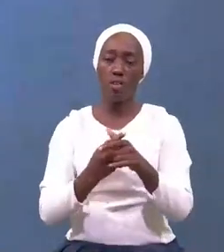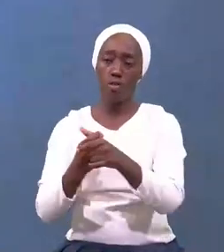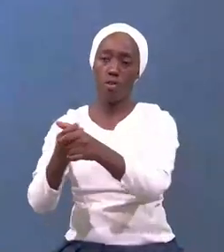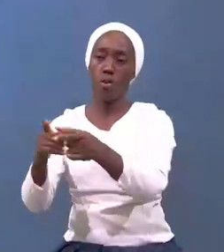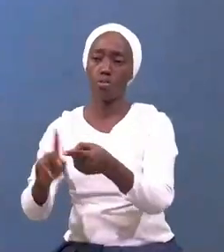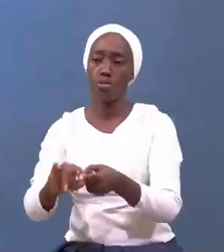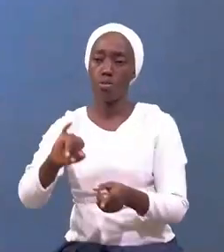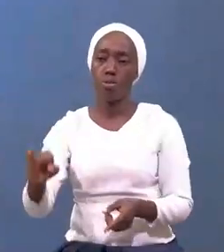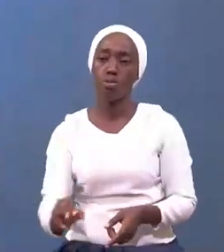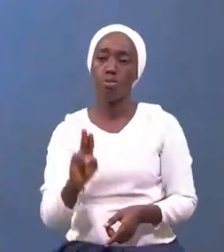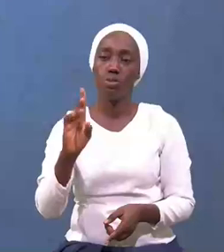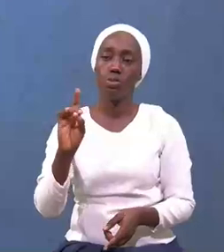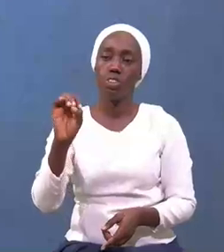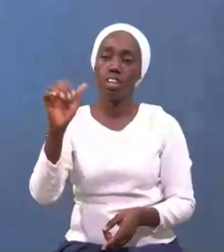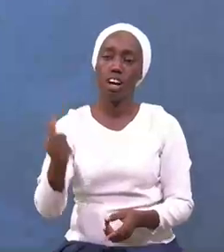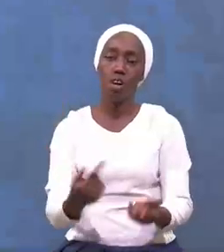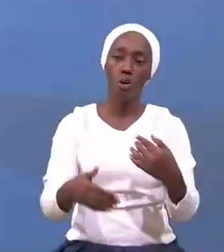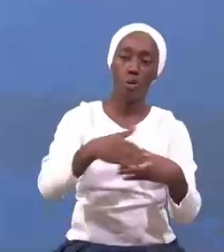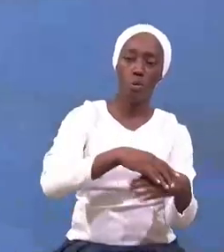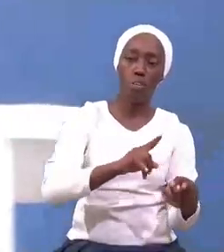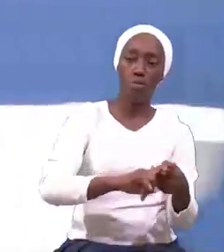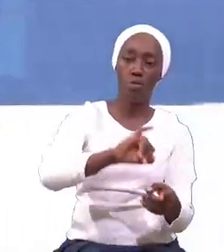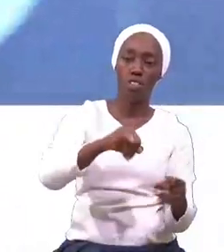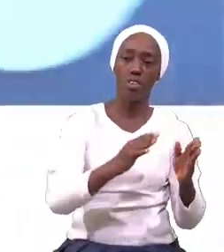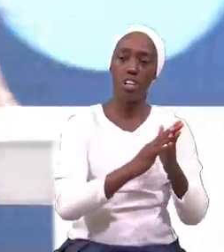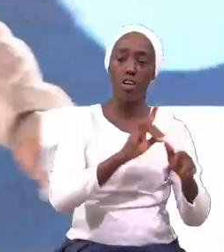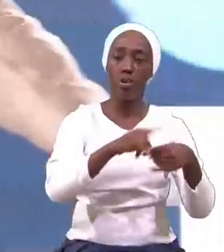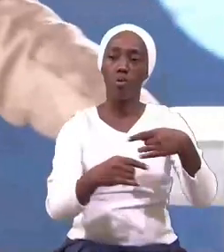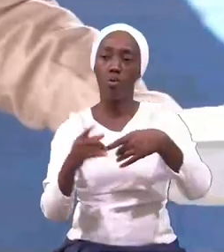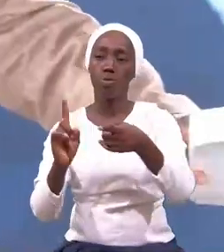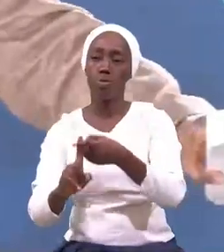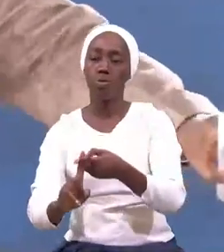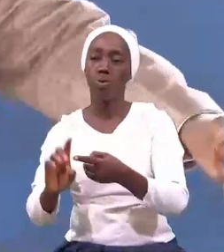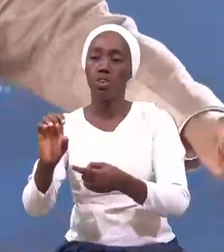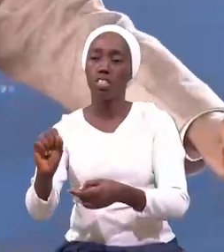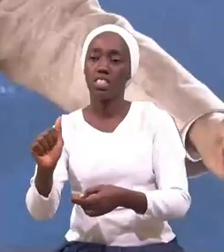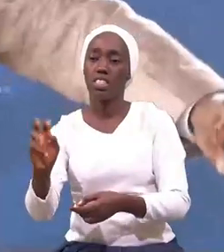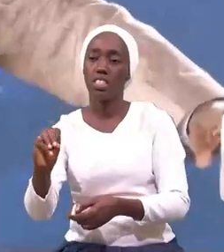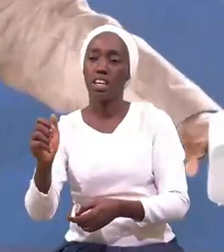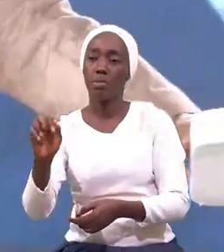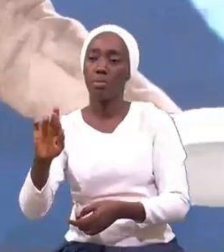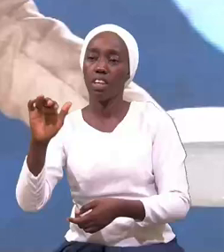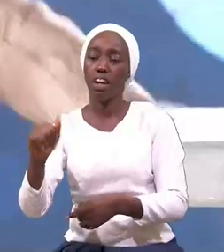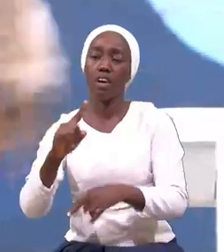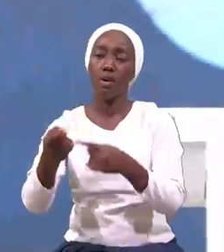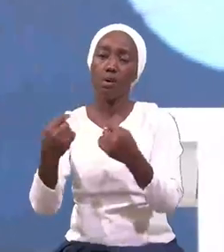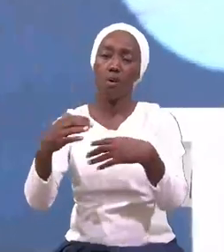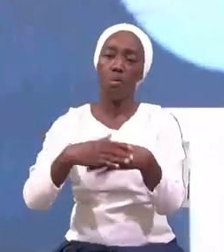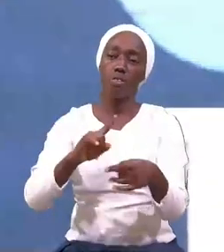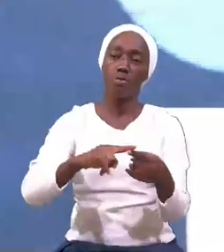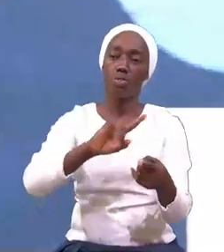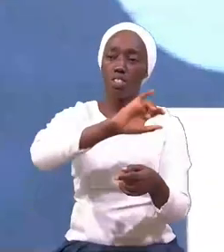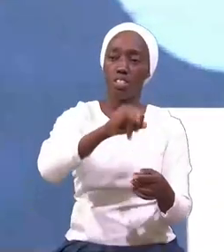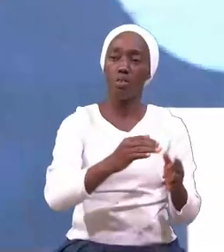Judée, vous revenez à Jérusalem. Vous allez en Samarie, vous revenez en